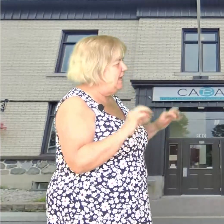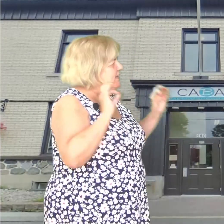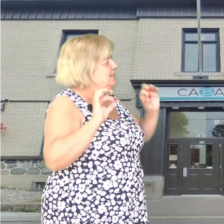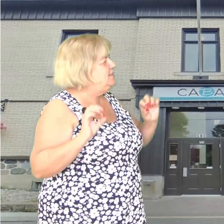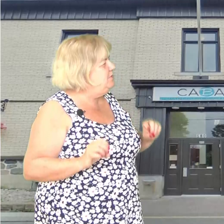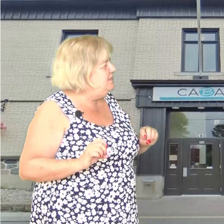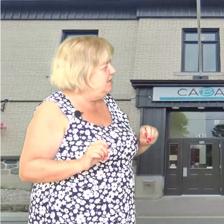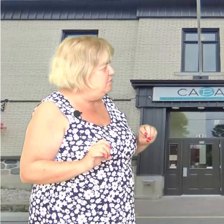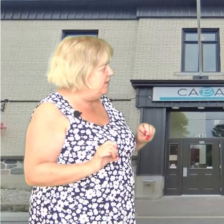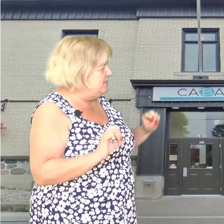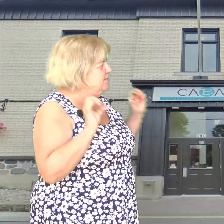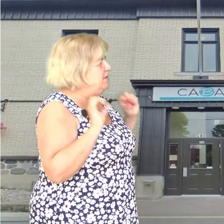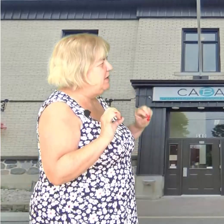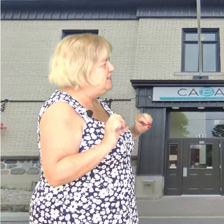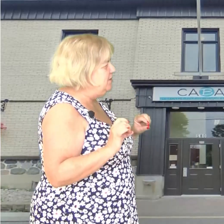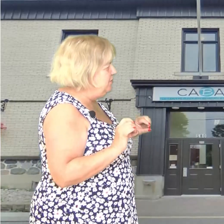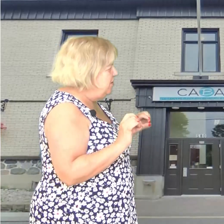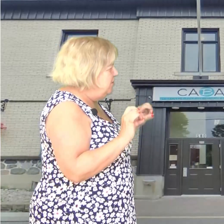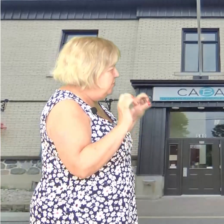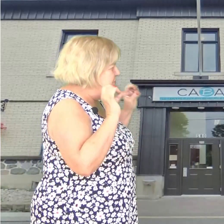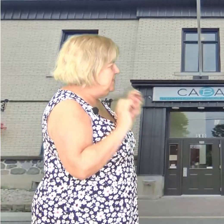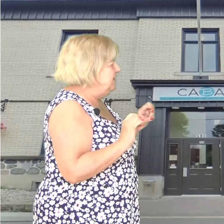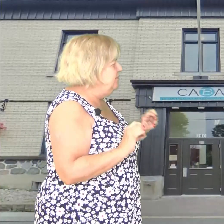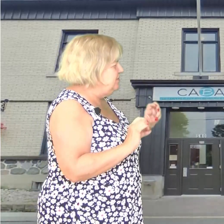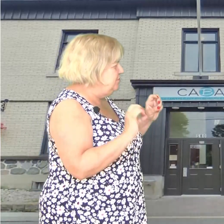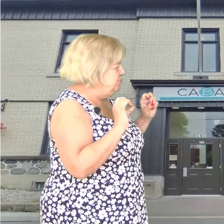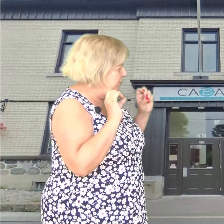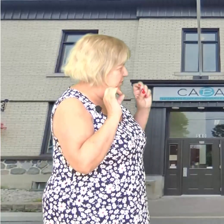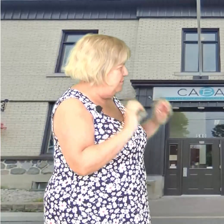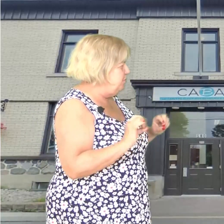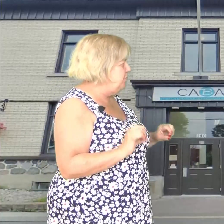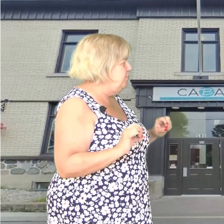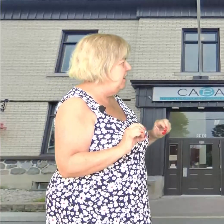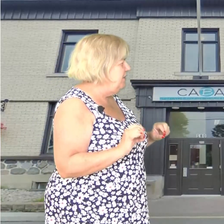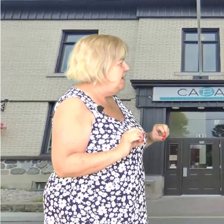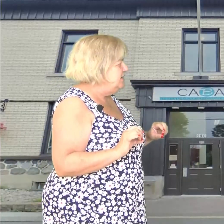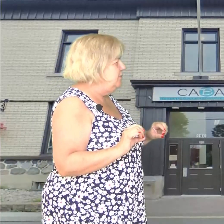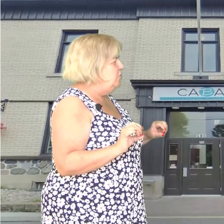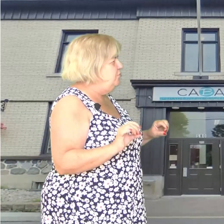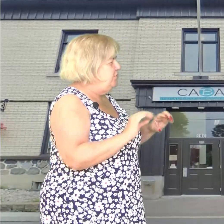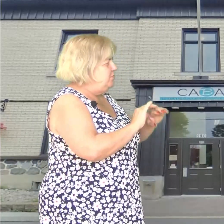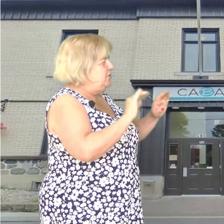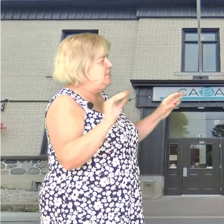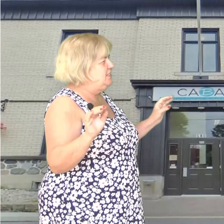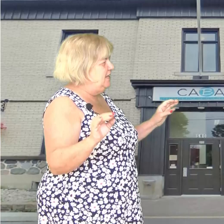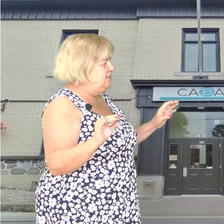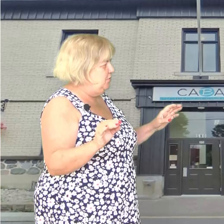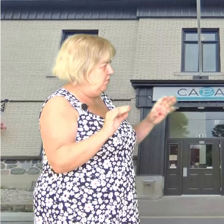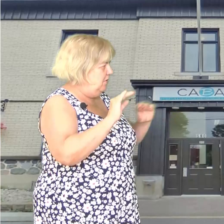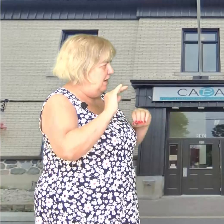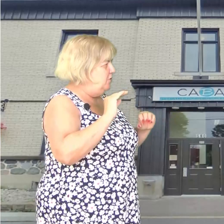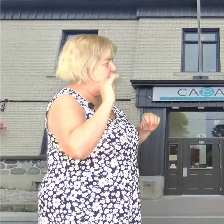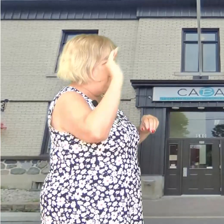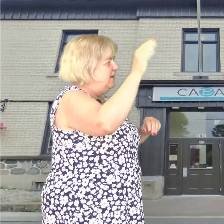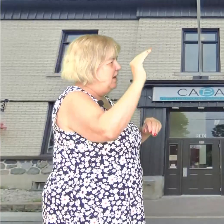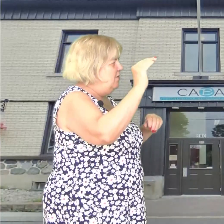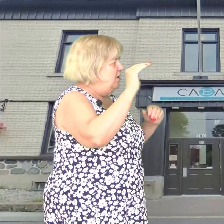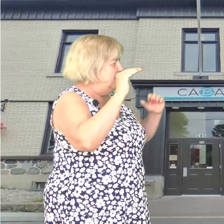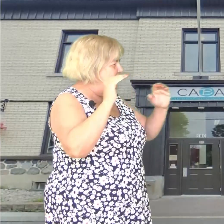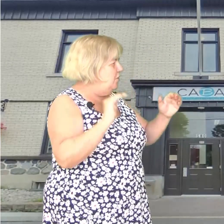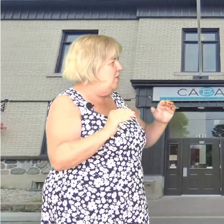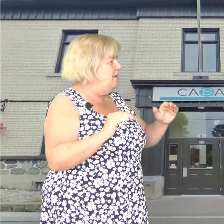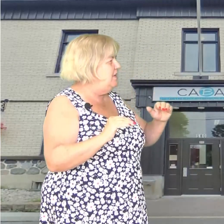'aspect aussi accessibilité. Moi, ce qui m'impressionne de votre service de la popote roulante, c'est que vous ne faites pas de distinction entre un